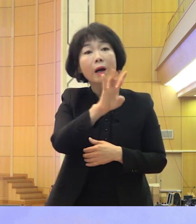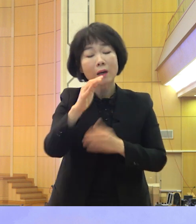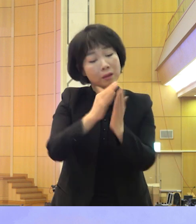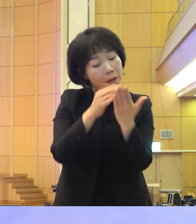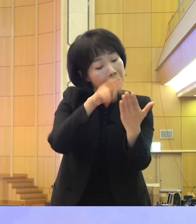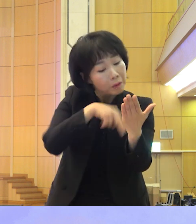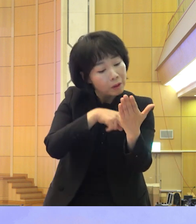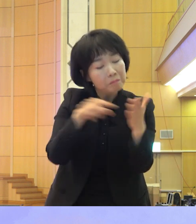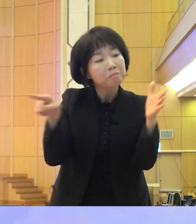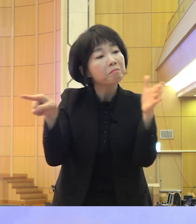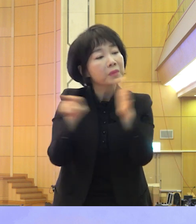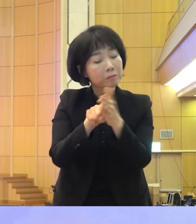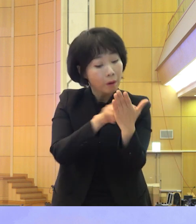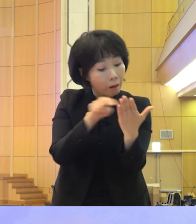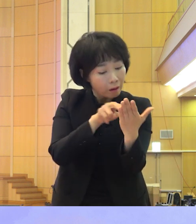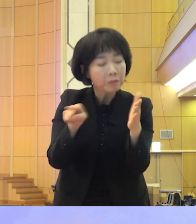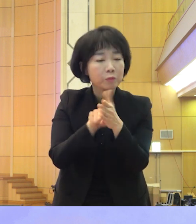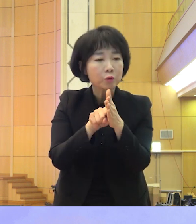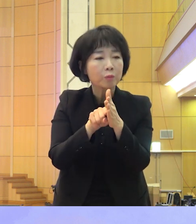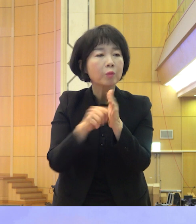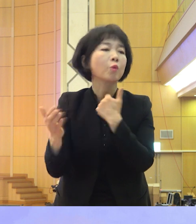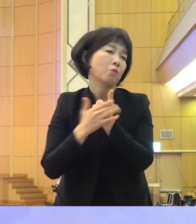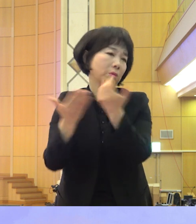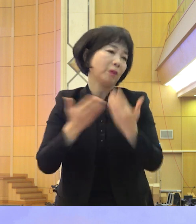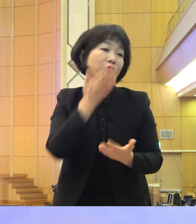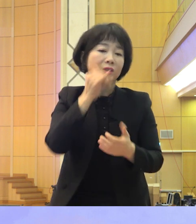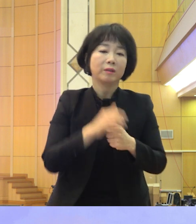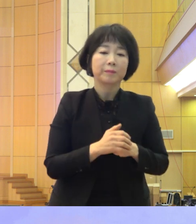신앙적으로 도움이 되시기를 바랍니다.